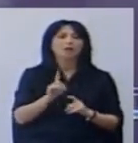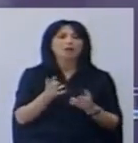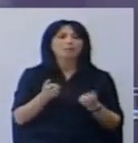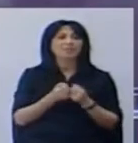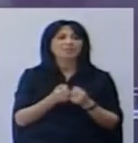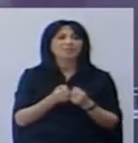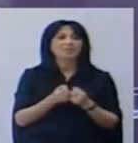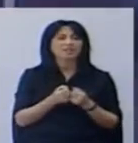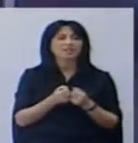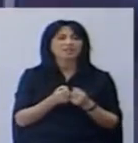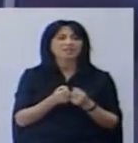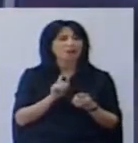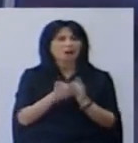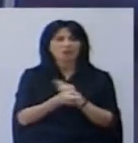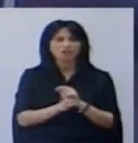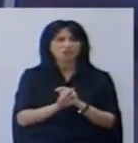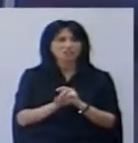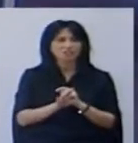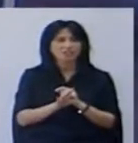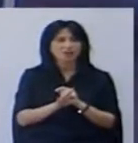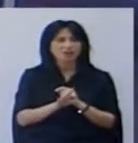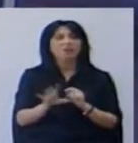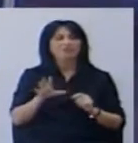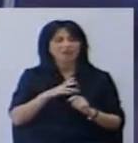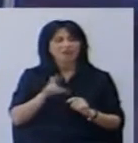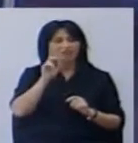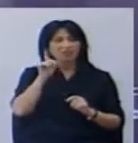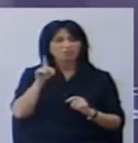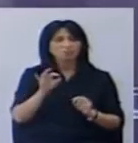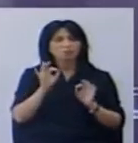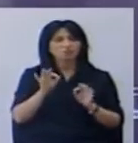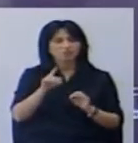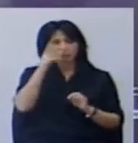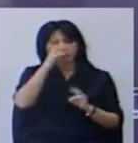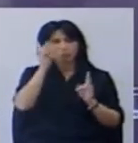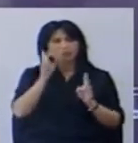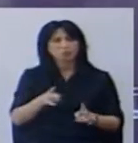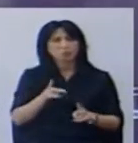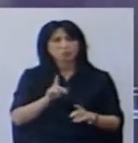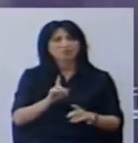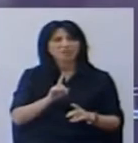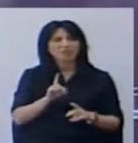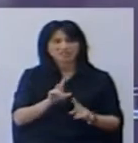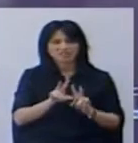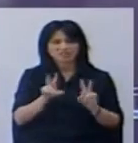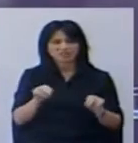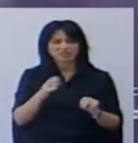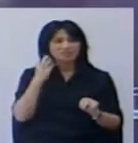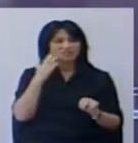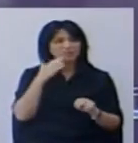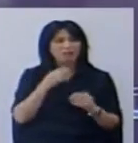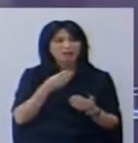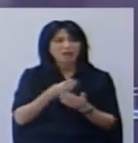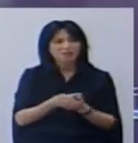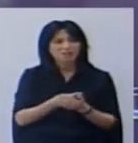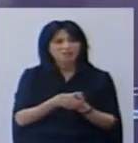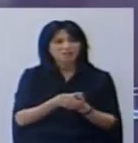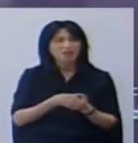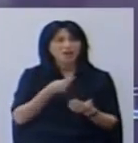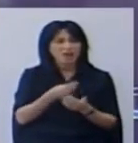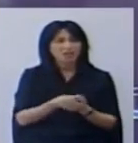თქვენ როგორ ხედავთ? თქვენ წიყავით ხელისუფლებას? რა თქმა უნდა ვიყავით და სწორედ ჩვენი უბედურება ის არის, რომ რასაც დაუპირდით სამართლიანობის აღდგენა,